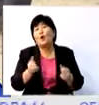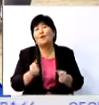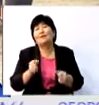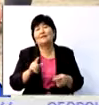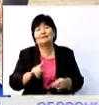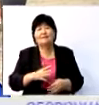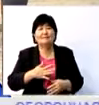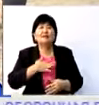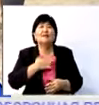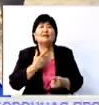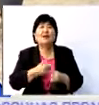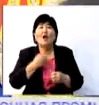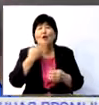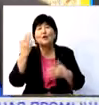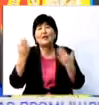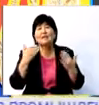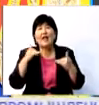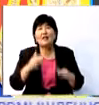заряд энергии и хорошего настроения.